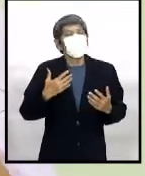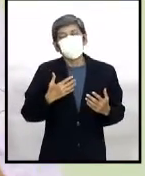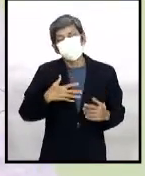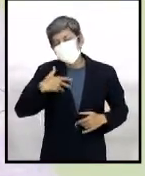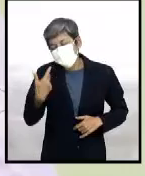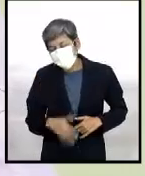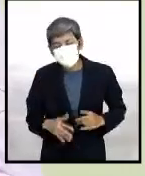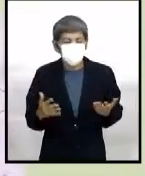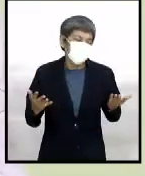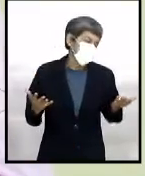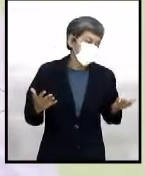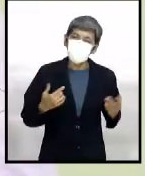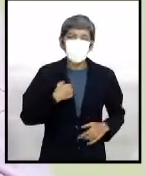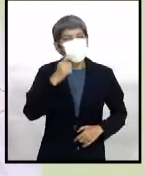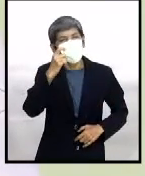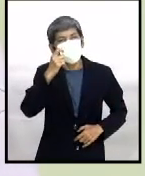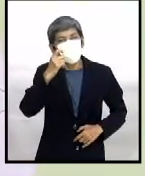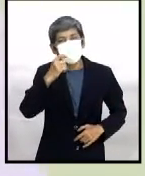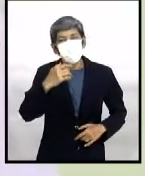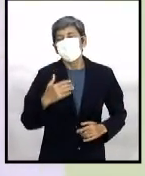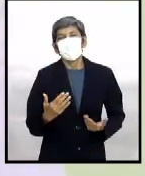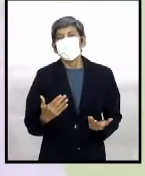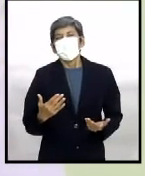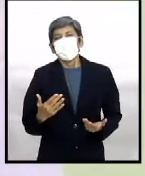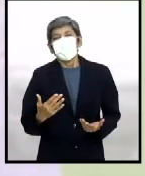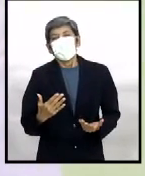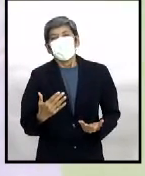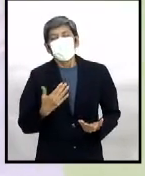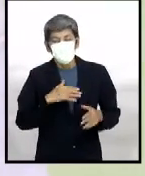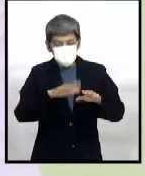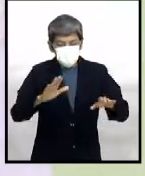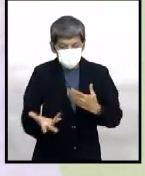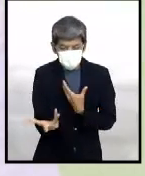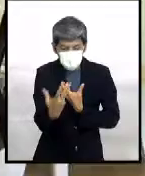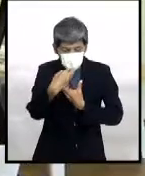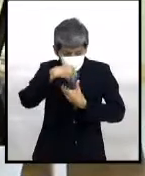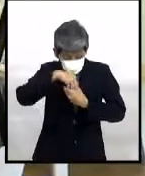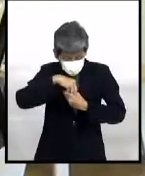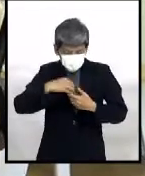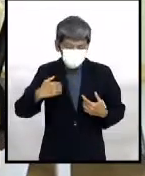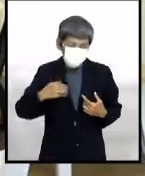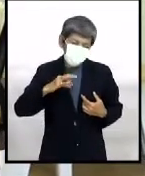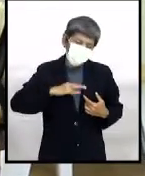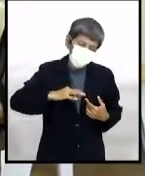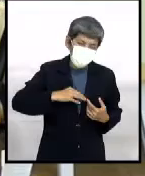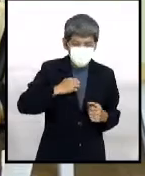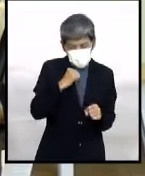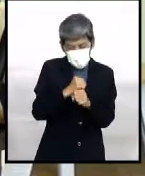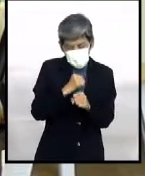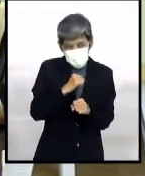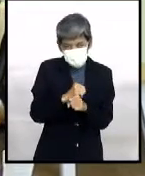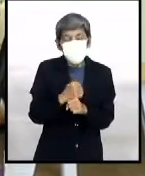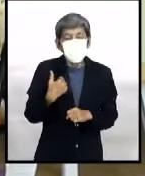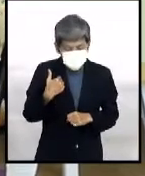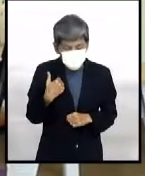ไปเรื่อยๆท้อคุณแบบว่าเพราะเราแบกเด็กเขาอยู่มันความท้อที่เกิดจากการทำงานเนี่ยมันถาม